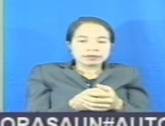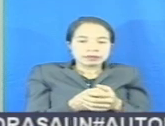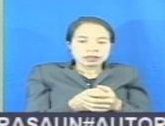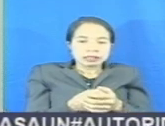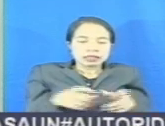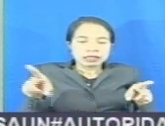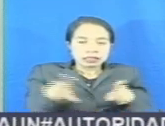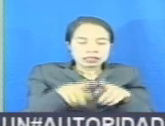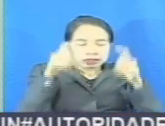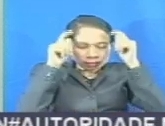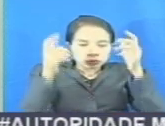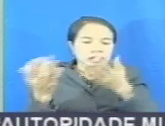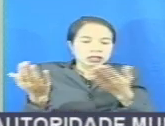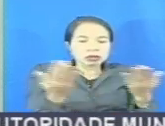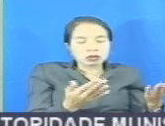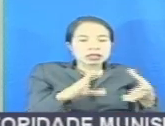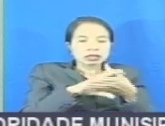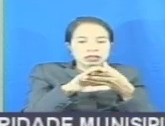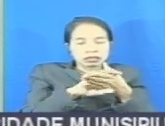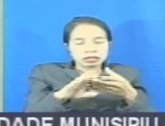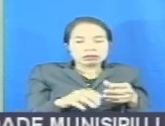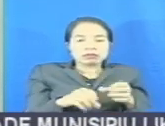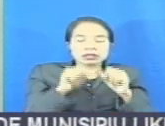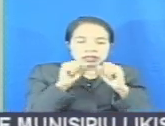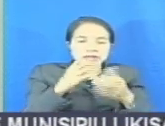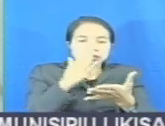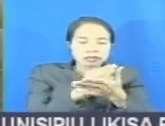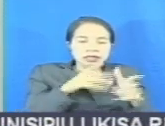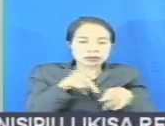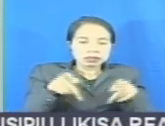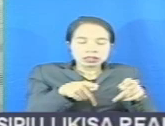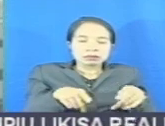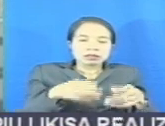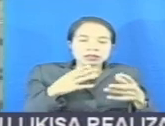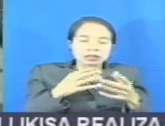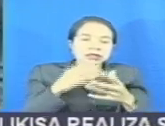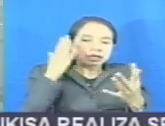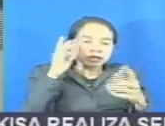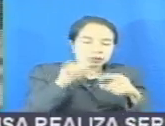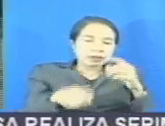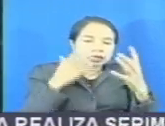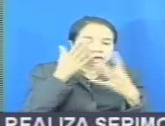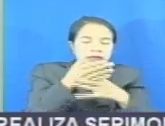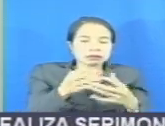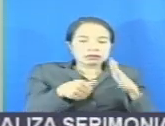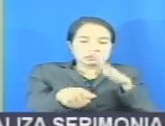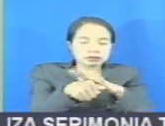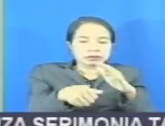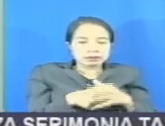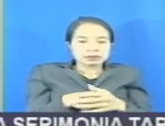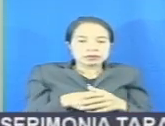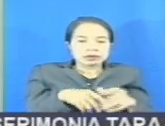sempre lo hone ne kata letra par ivita emasere be tamse ilega ni labil ultrapasa ne komunanti ni hateten mayira detekta kumbare ne